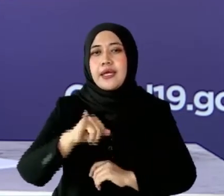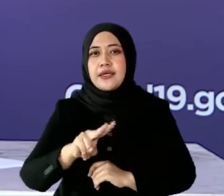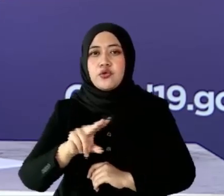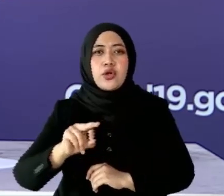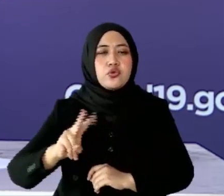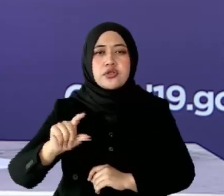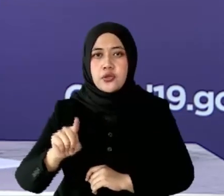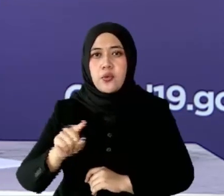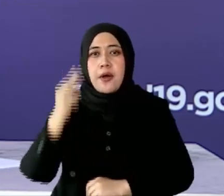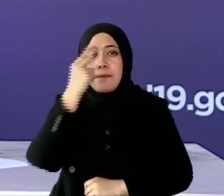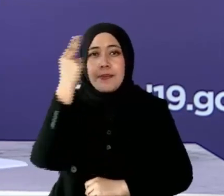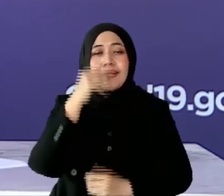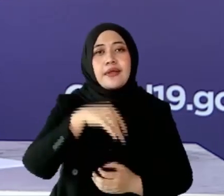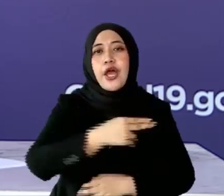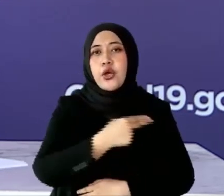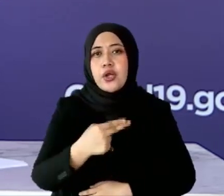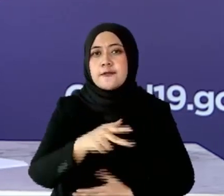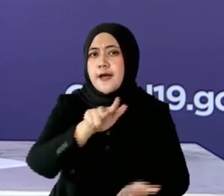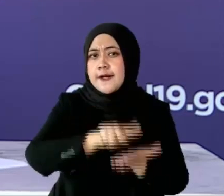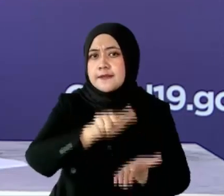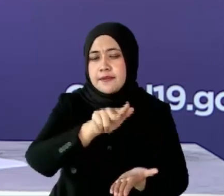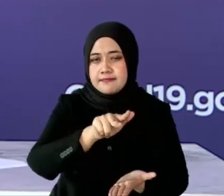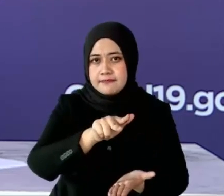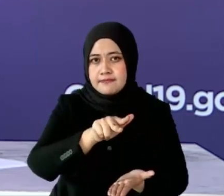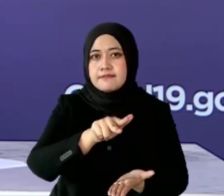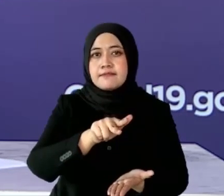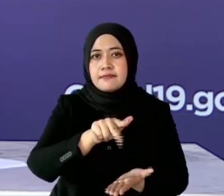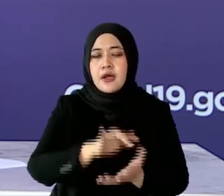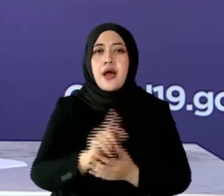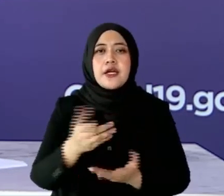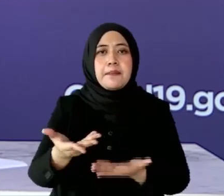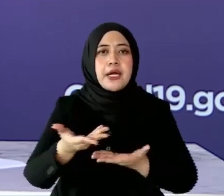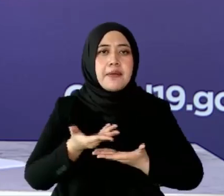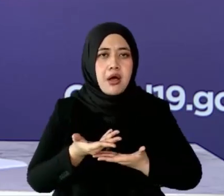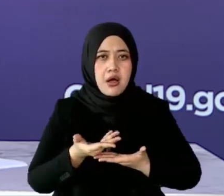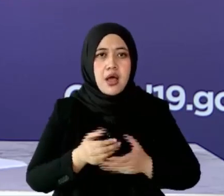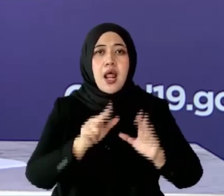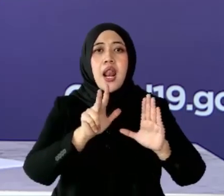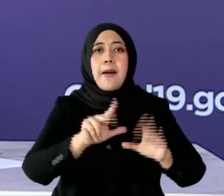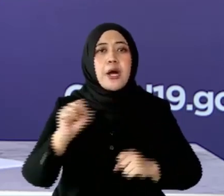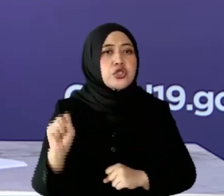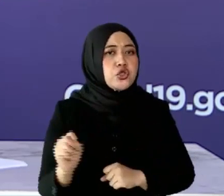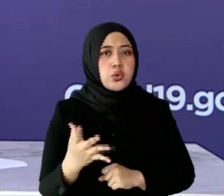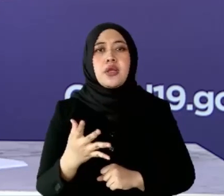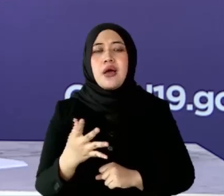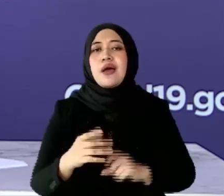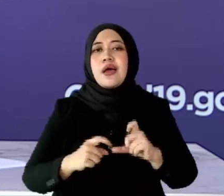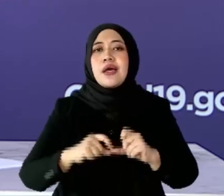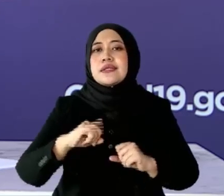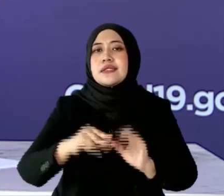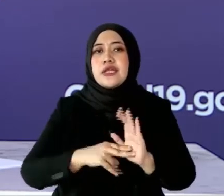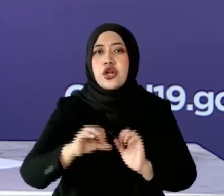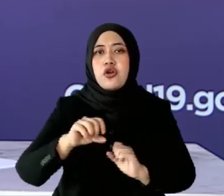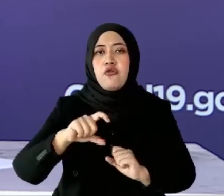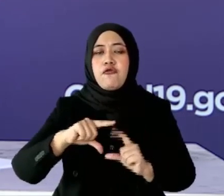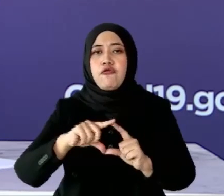2021, pemerintah Indonesia secara resmi kembali menerima sebanyak 8 juta dosis vaksin Sinovac